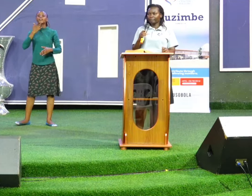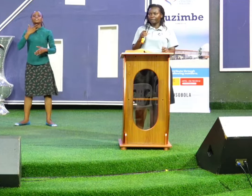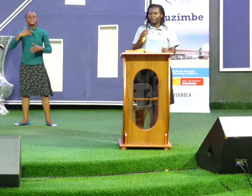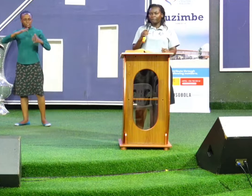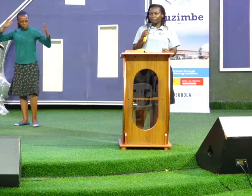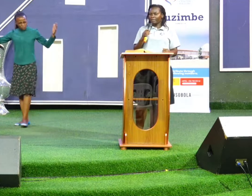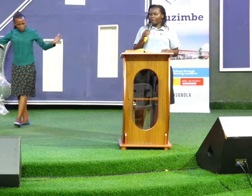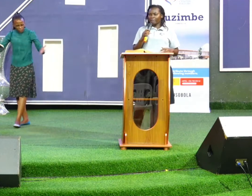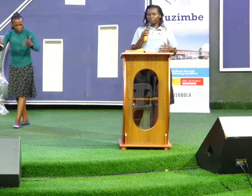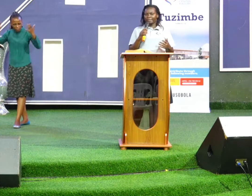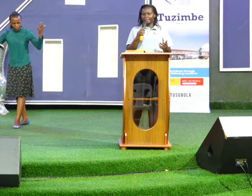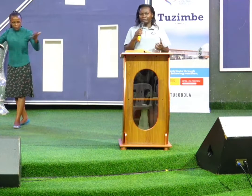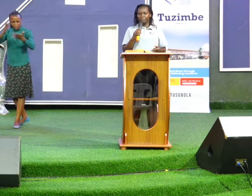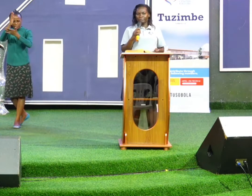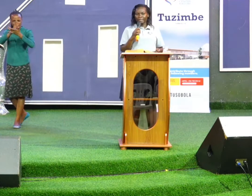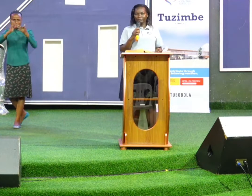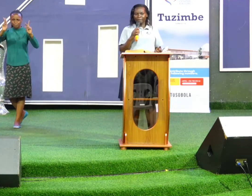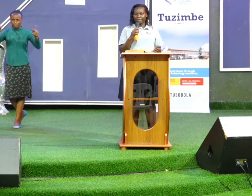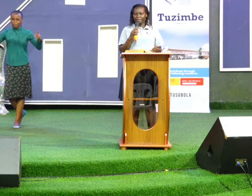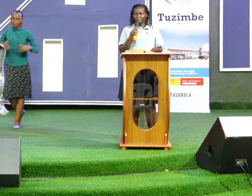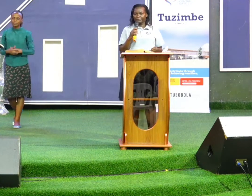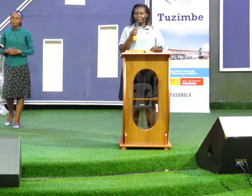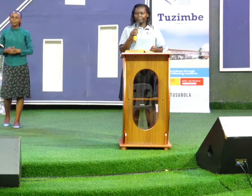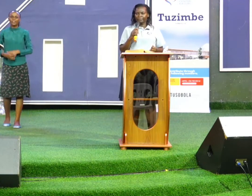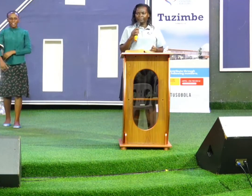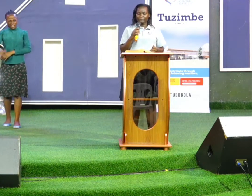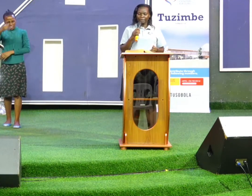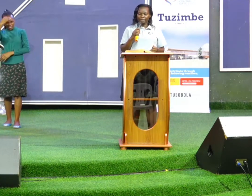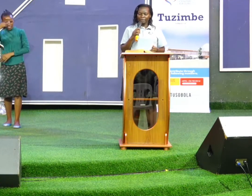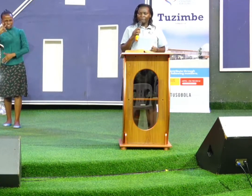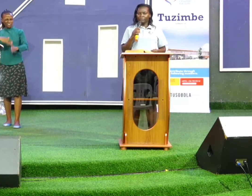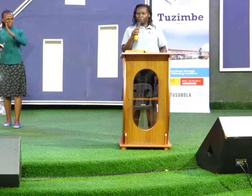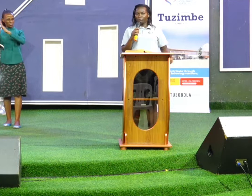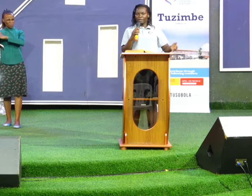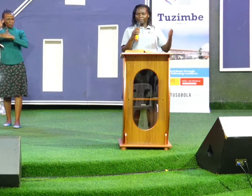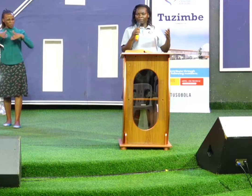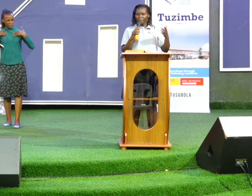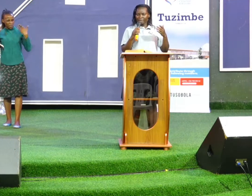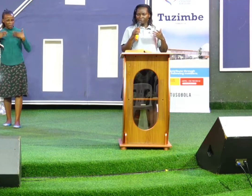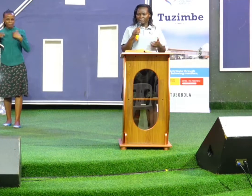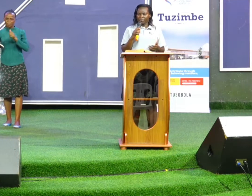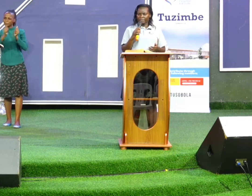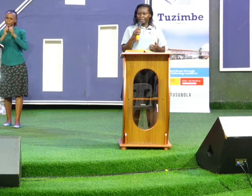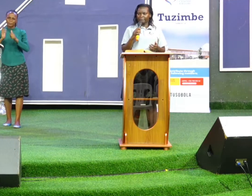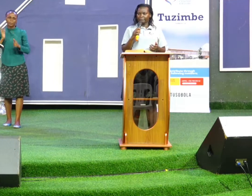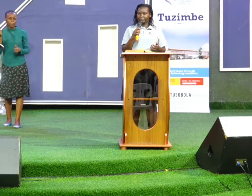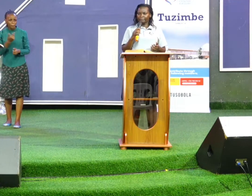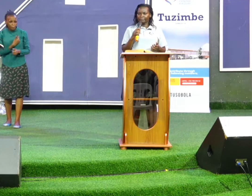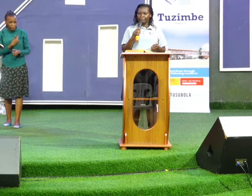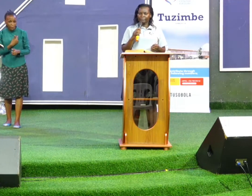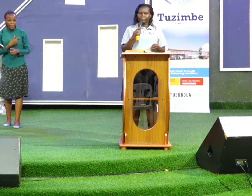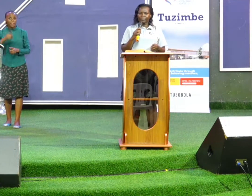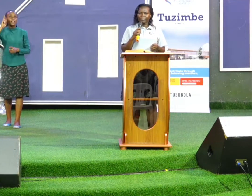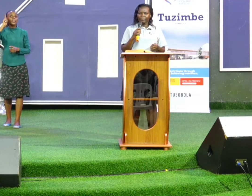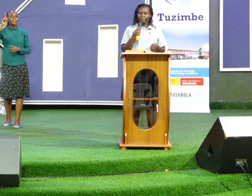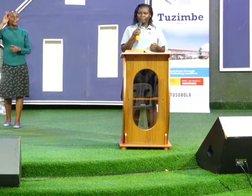some people. Waliwo abantu benteekeddwa okuzzaamu amaanyi. That if the Lord delight in us, kino Mukama wabanga atusanyukira, he's going to